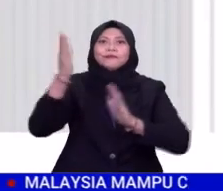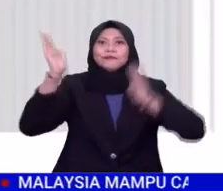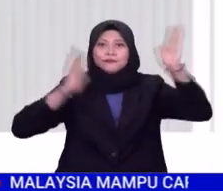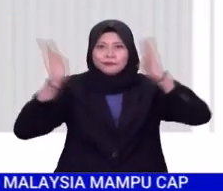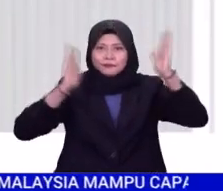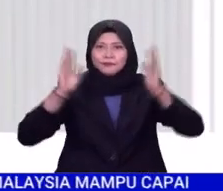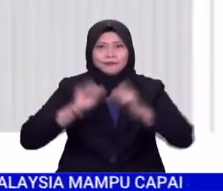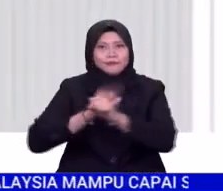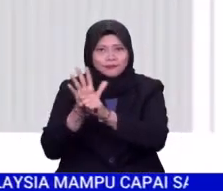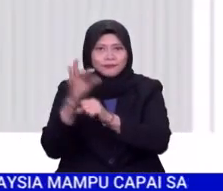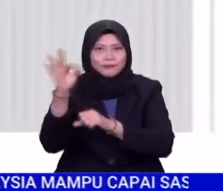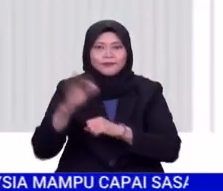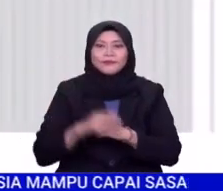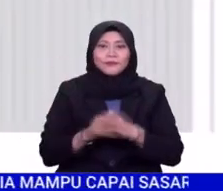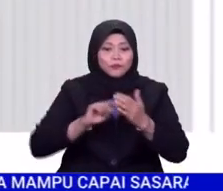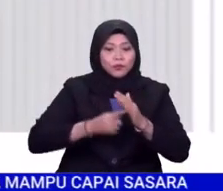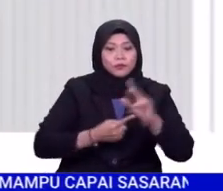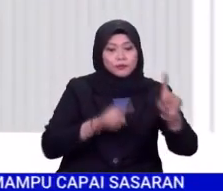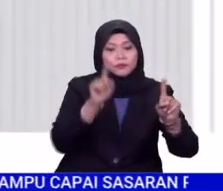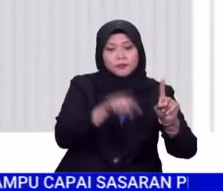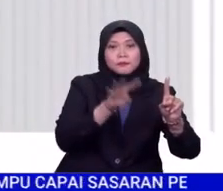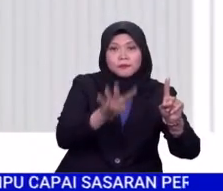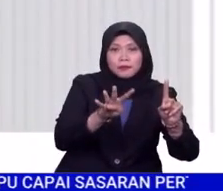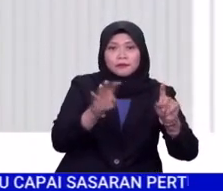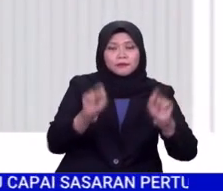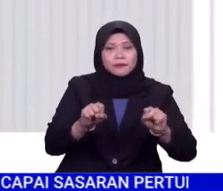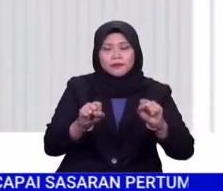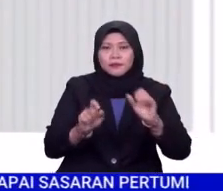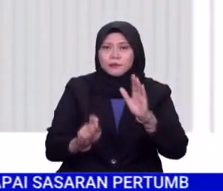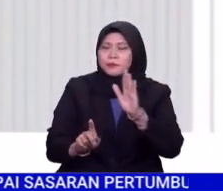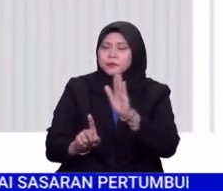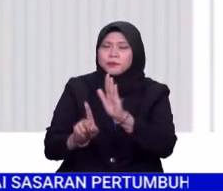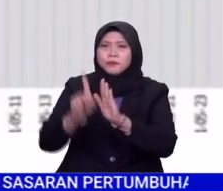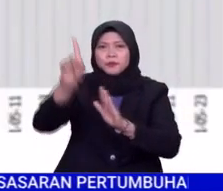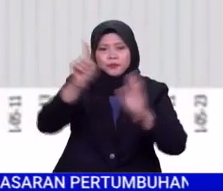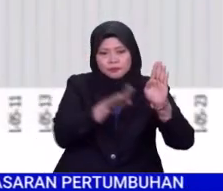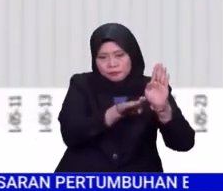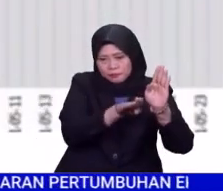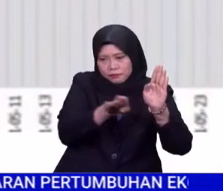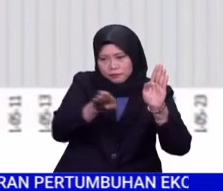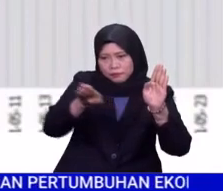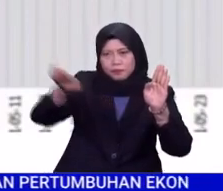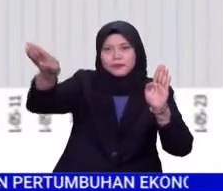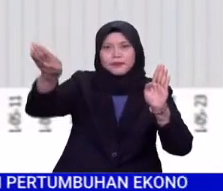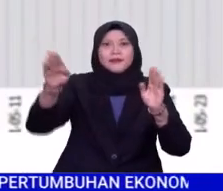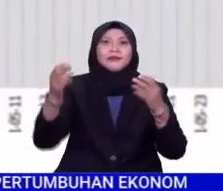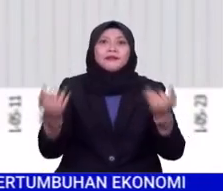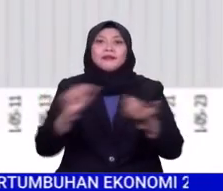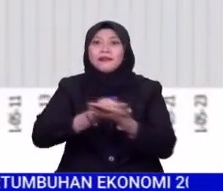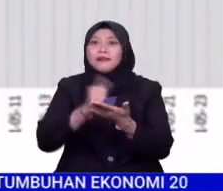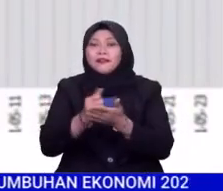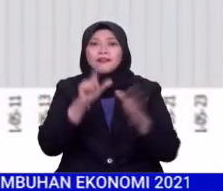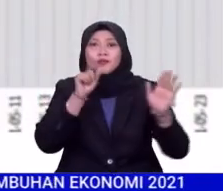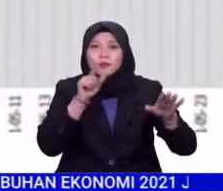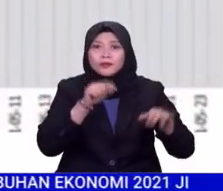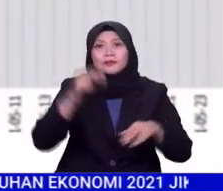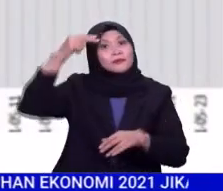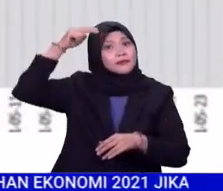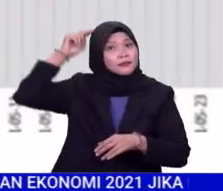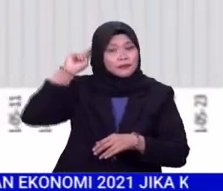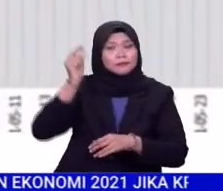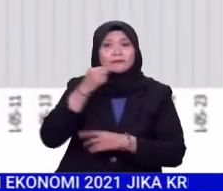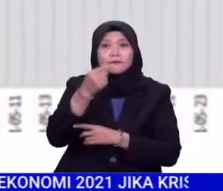kes bermula sejak 1 April dan boleh mencetuskan lonjakan menegak. Menerusi akaun Twitternya, Tan Sri Dr. Noe Syam